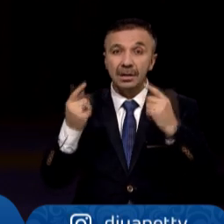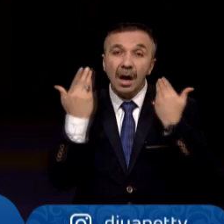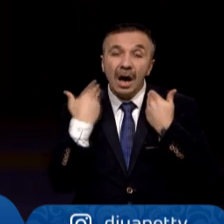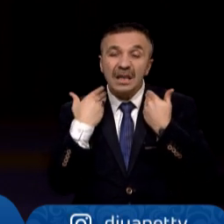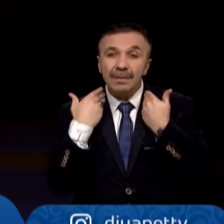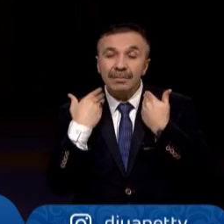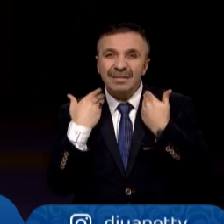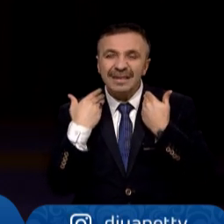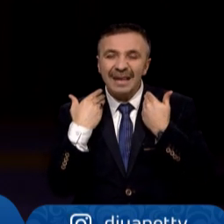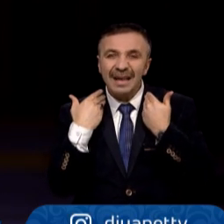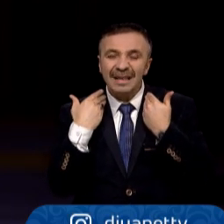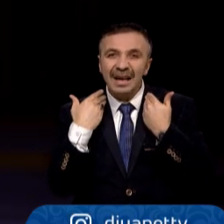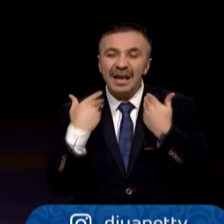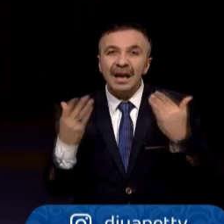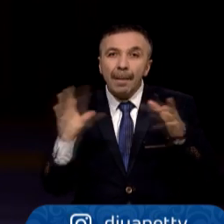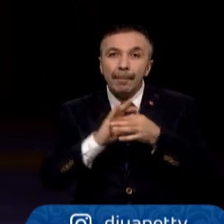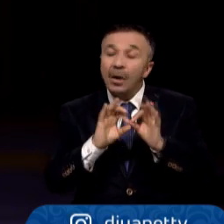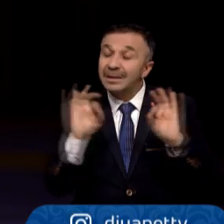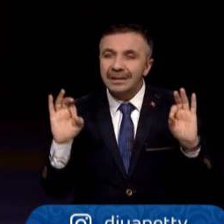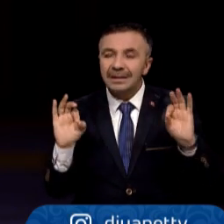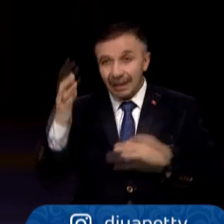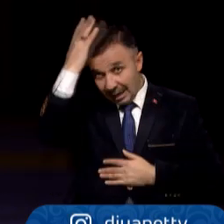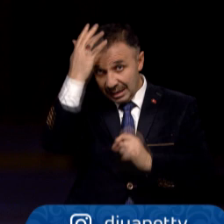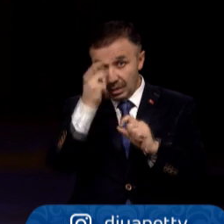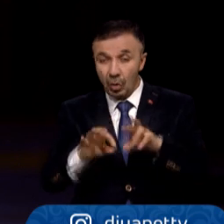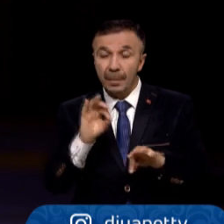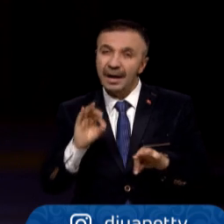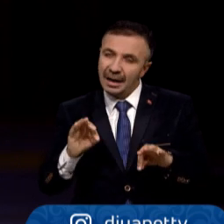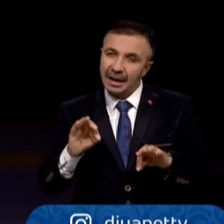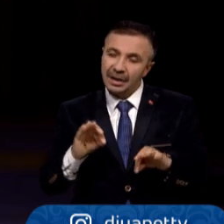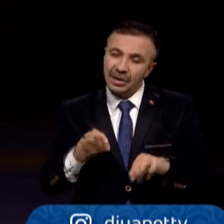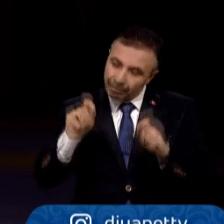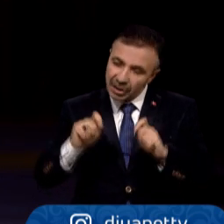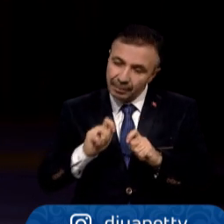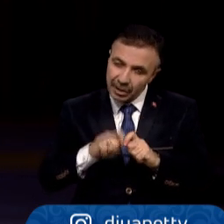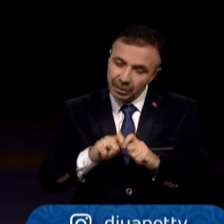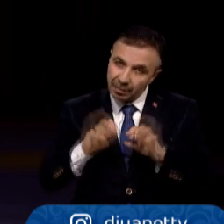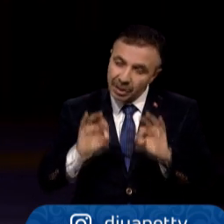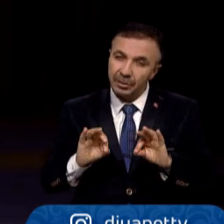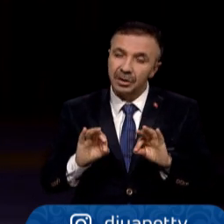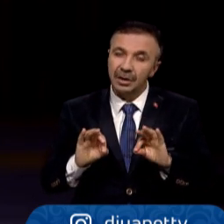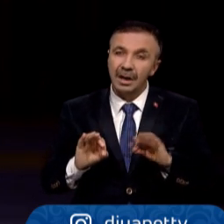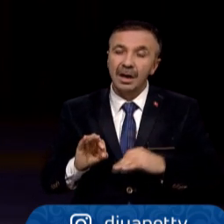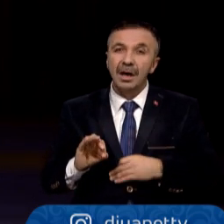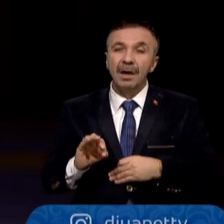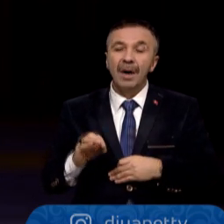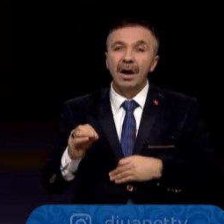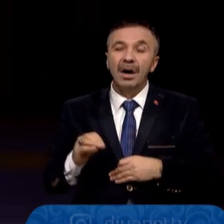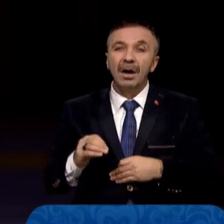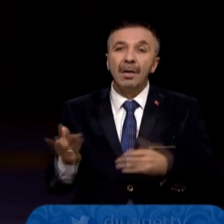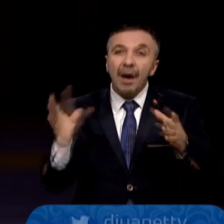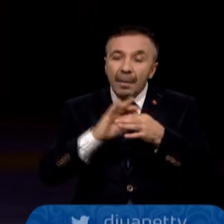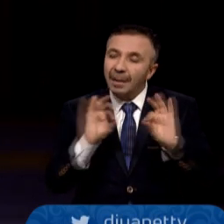bağımsızdır Hazreti Ömer efendimiz ile başlamıştır Bu sistem bağımsız Gaziler